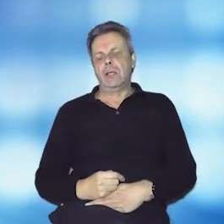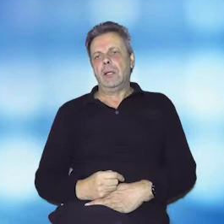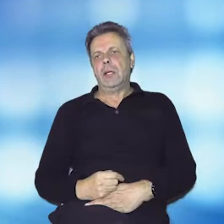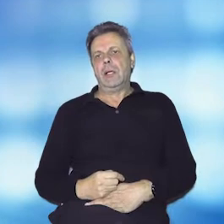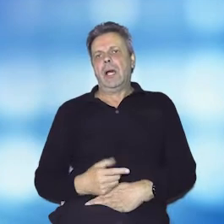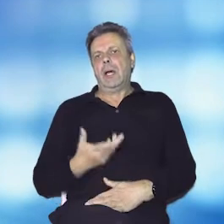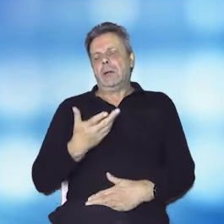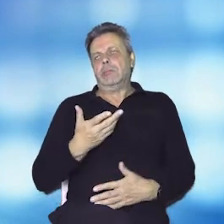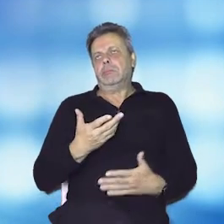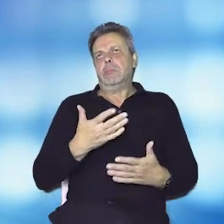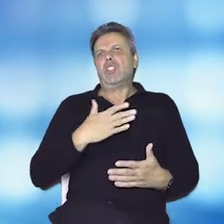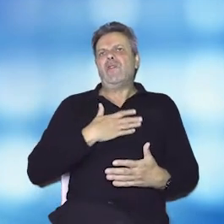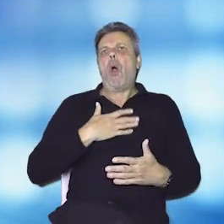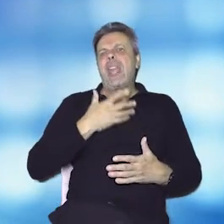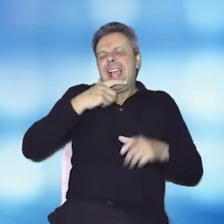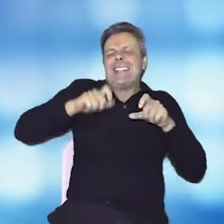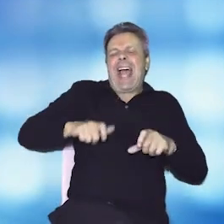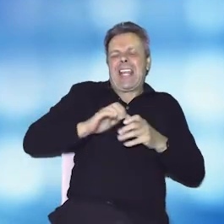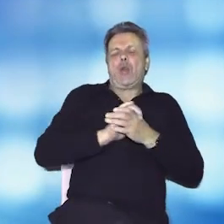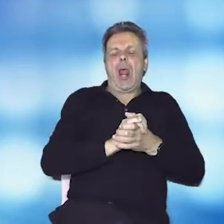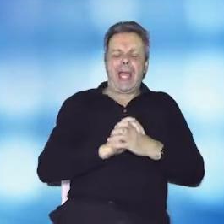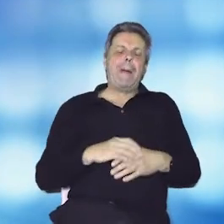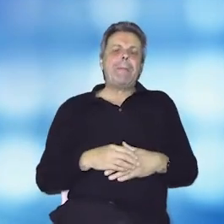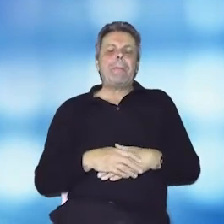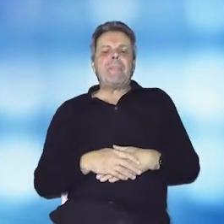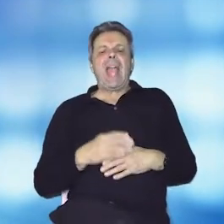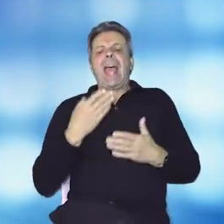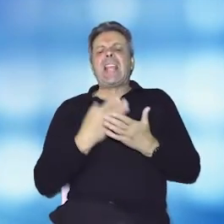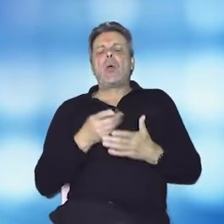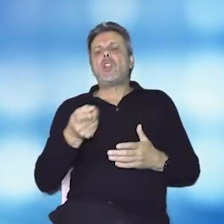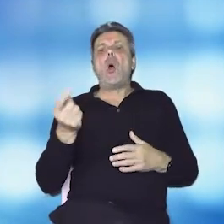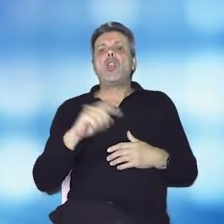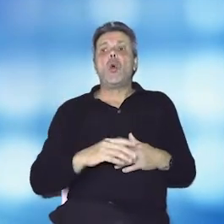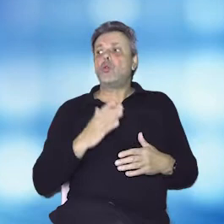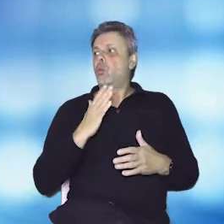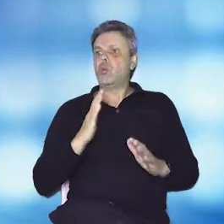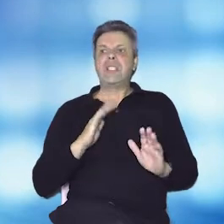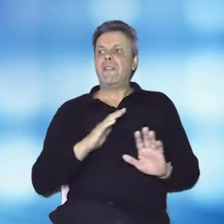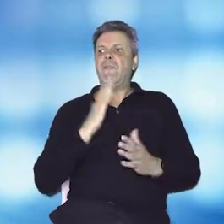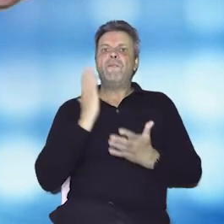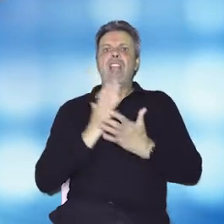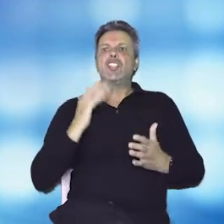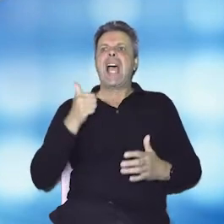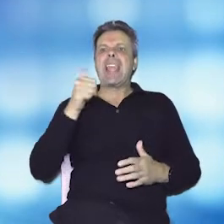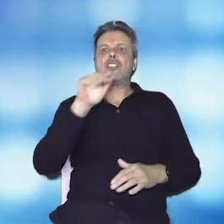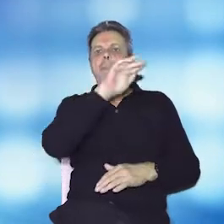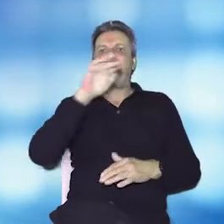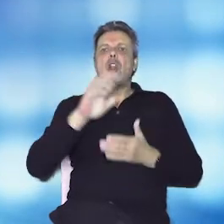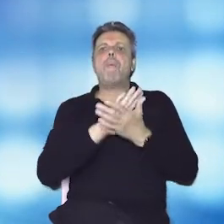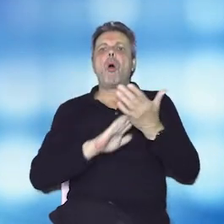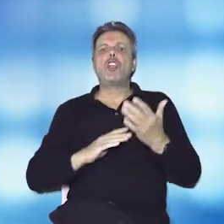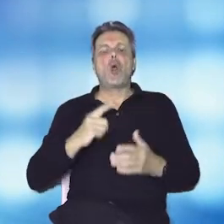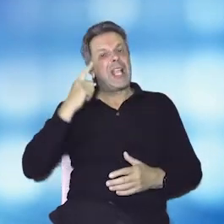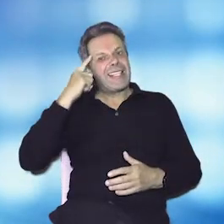već odslužili svoje misije i vratili su se kući. Tako da oni dođu ovdje već sa nekakvom razinom početnom